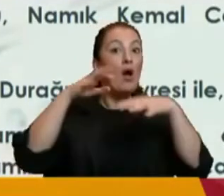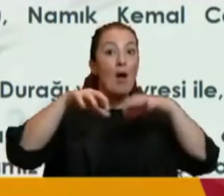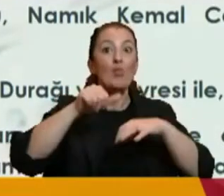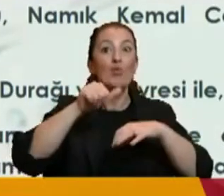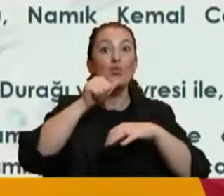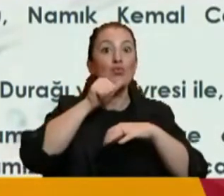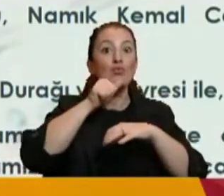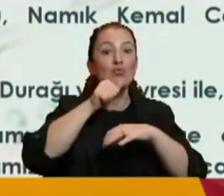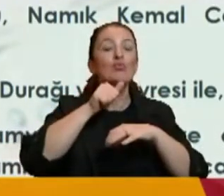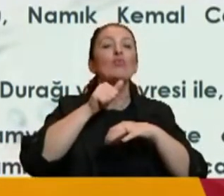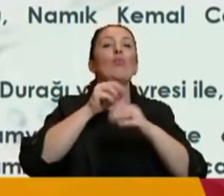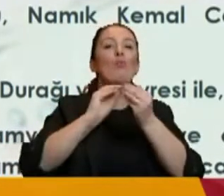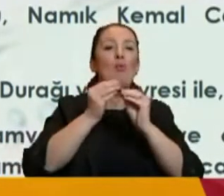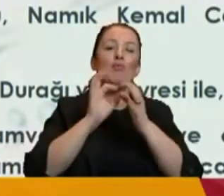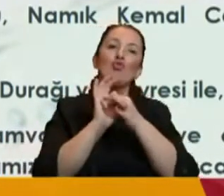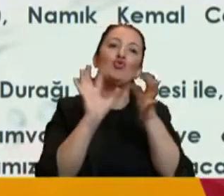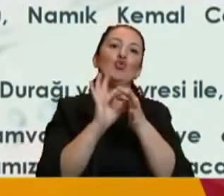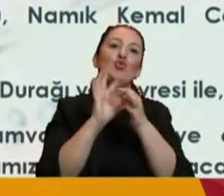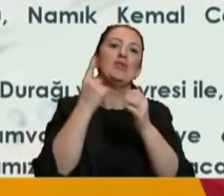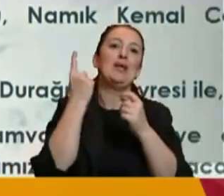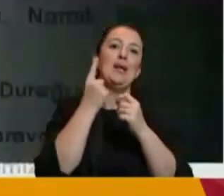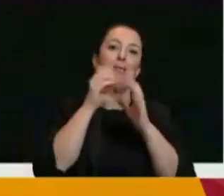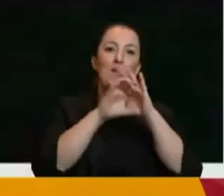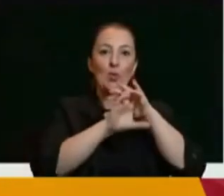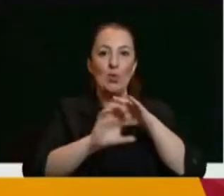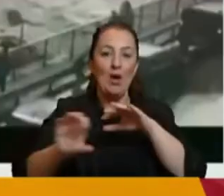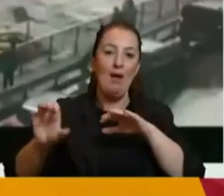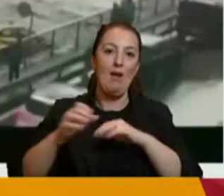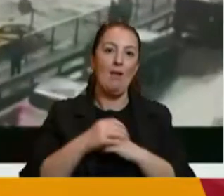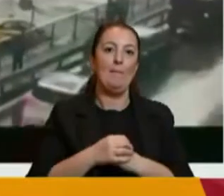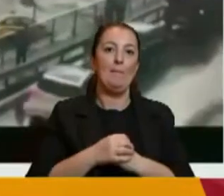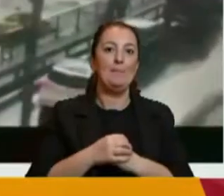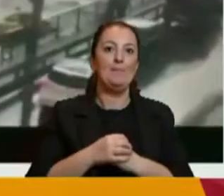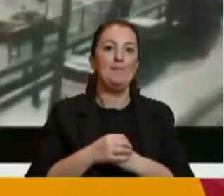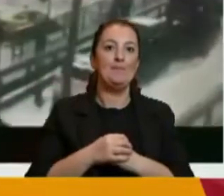suyu sorununu çözecek bir tünel